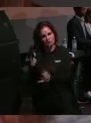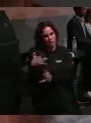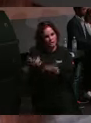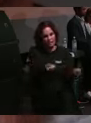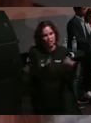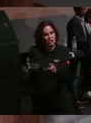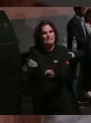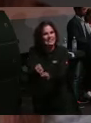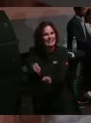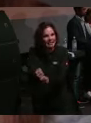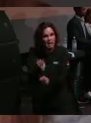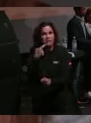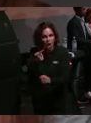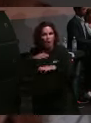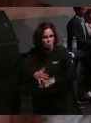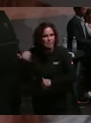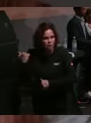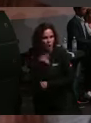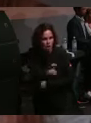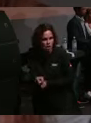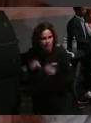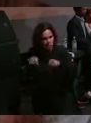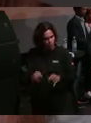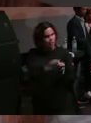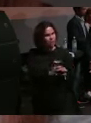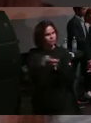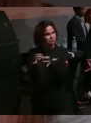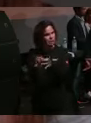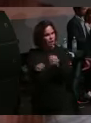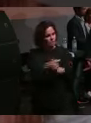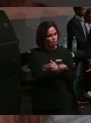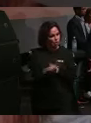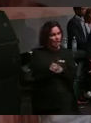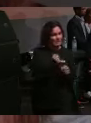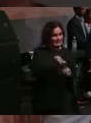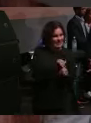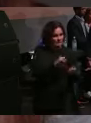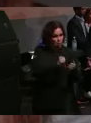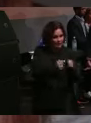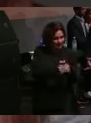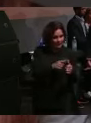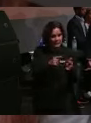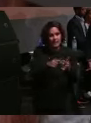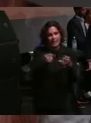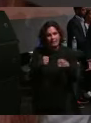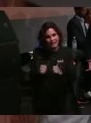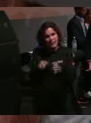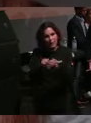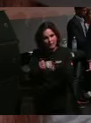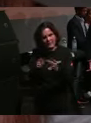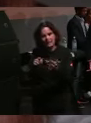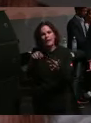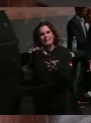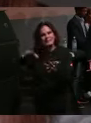har begrunnelsen vært. Men nå det jo en knytning mellom forsvars, sikkerhetspolitikk, energipolitikk og distriktspolitikk. Det jo